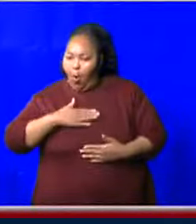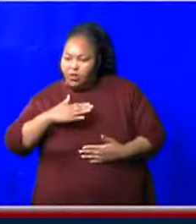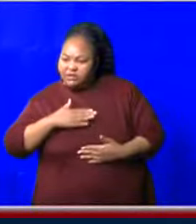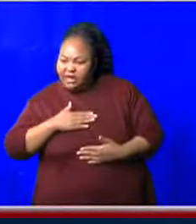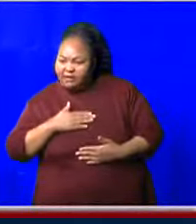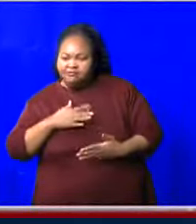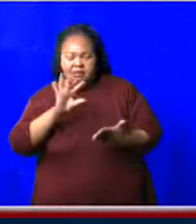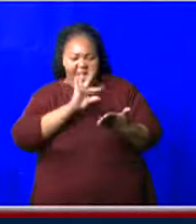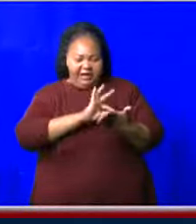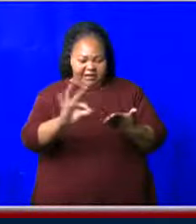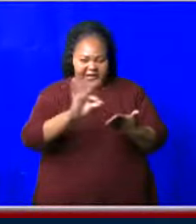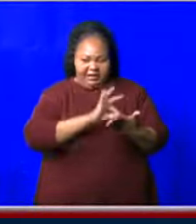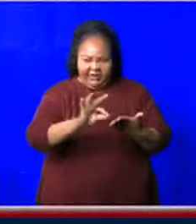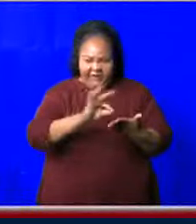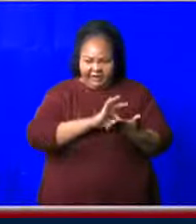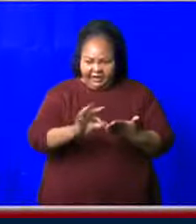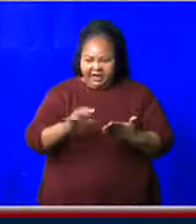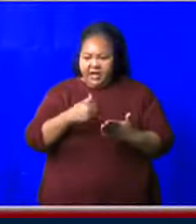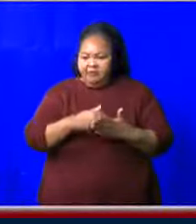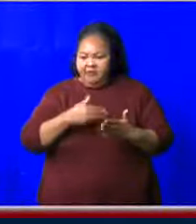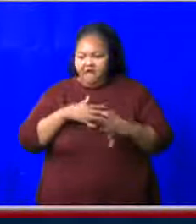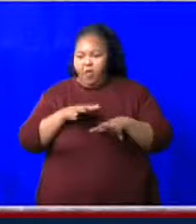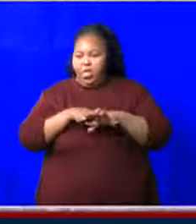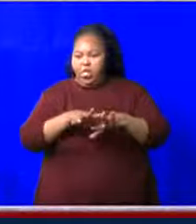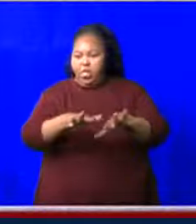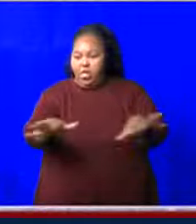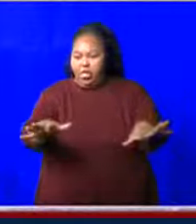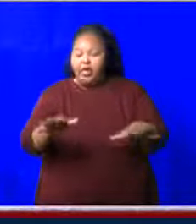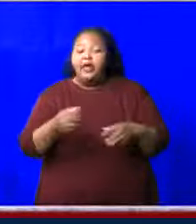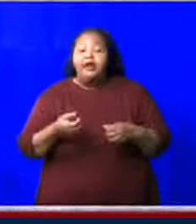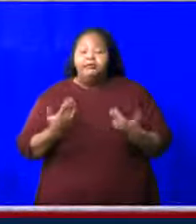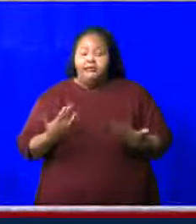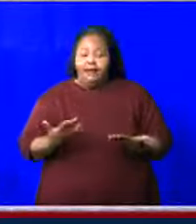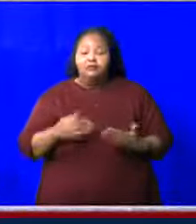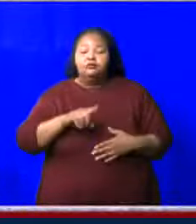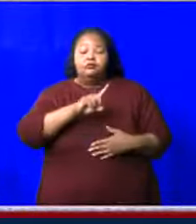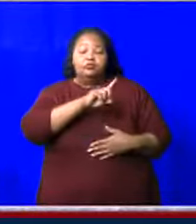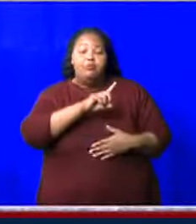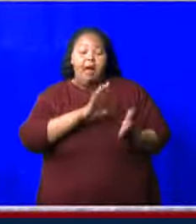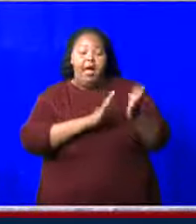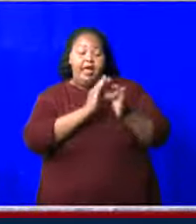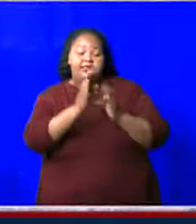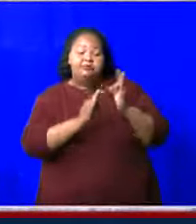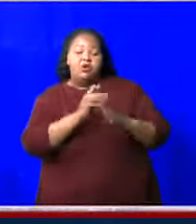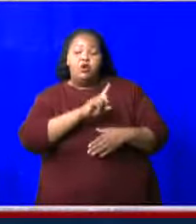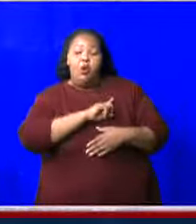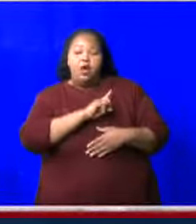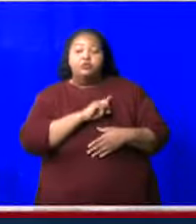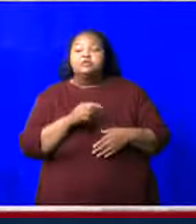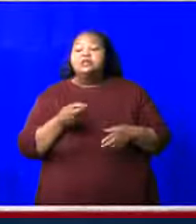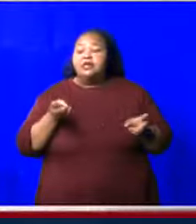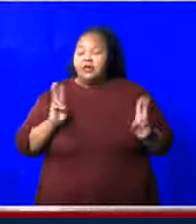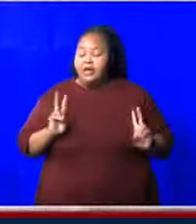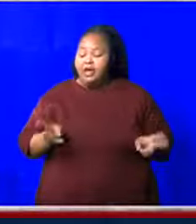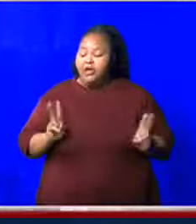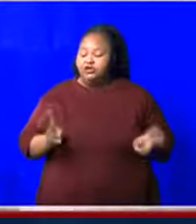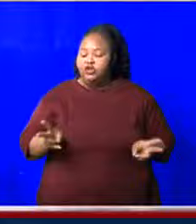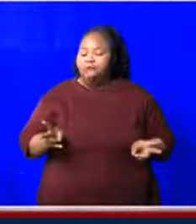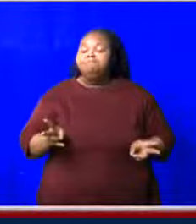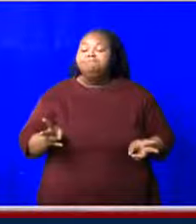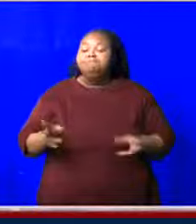fema angakakhishwa kanzi loku-ke ichazelwe ingwenyama ukuthi kentwela kuthi kutawuvikeleka yona imvelo. Ingwenyama